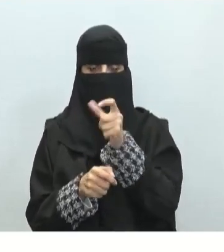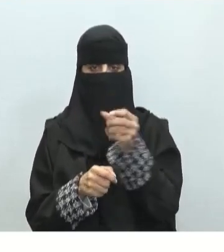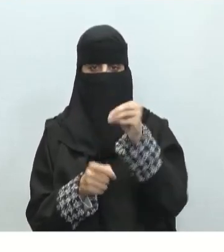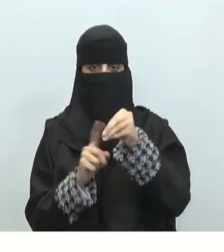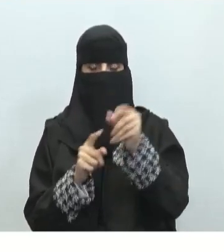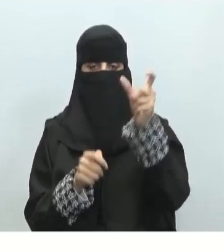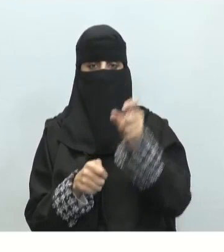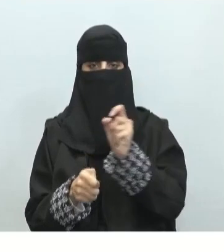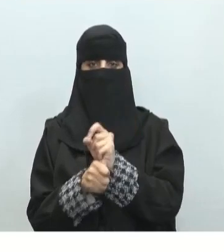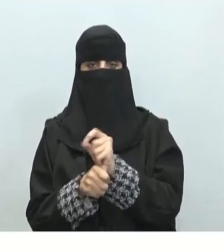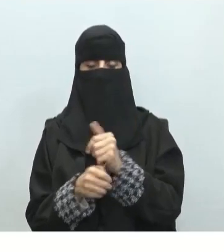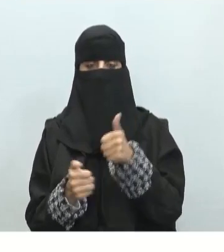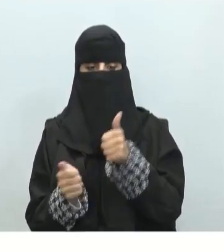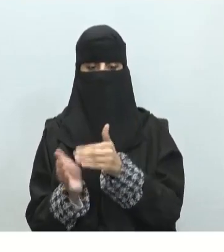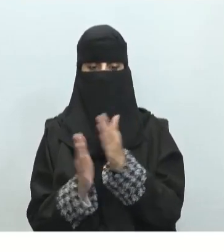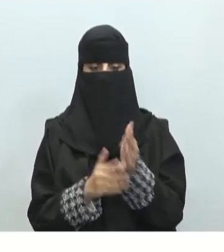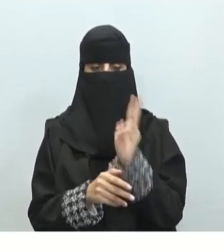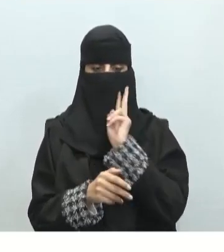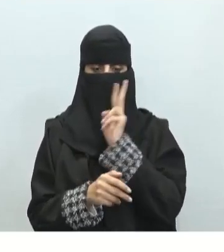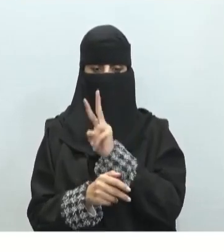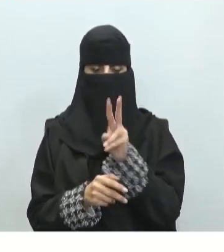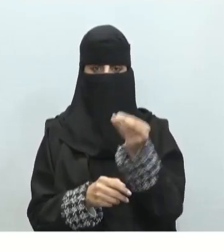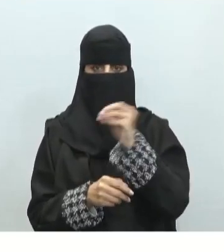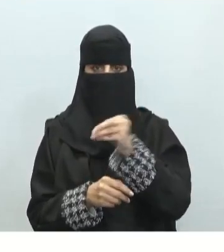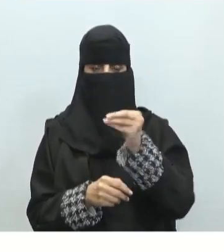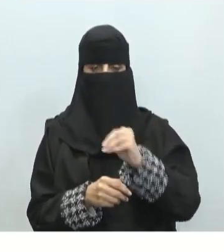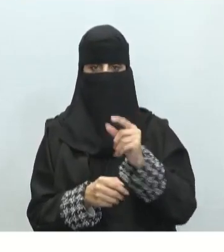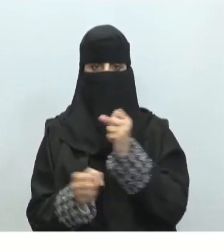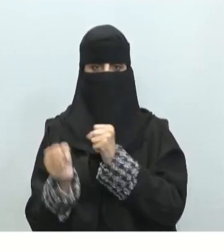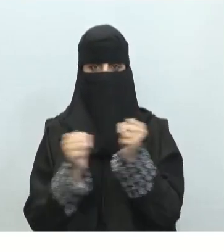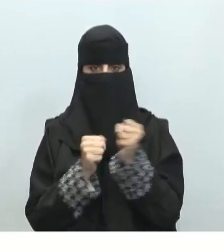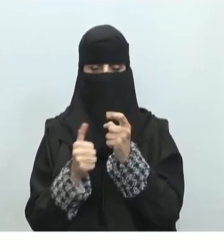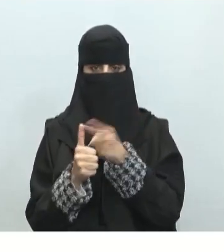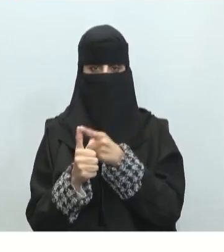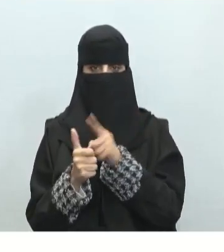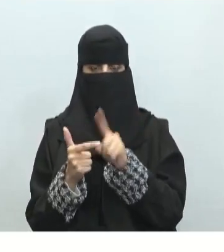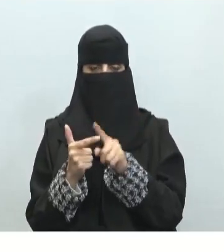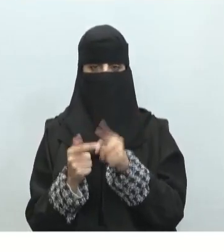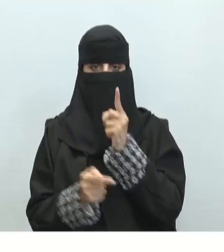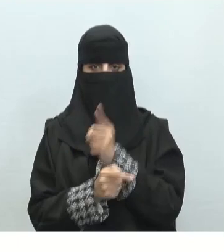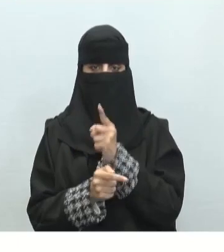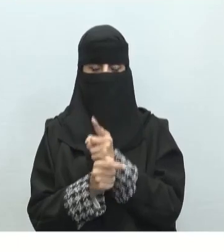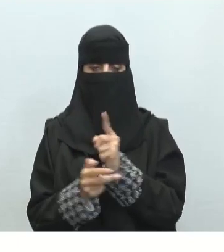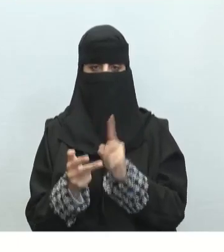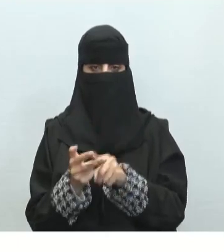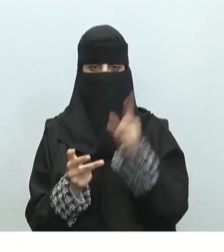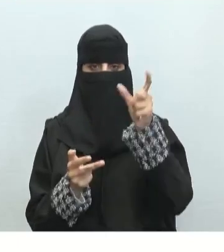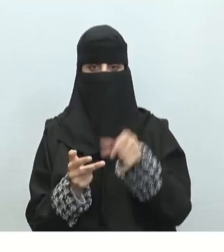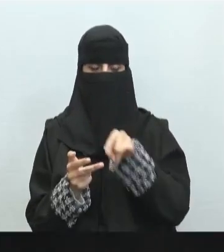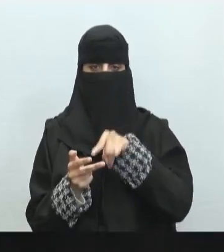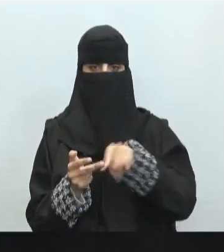الابطال الان هذه الكلمات الثلاث العيد المعلمه المسافر